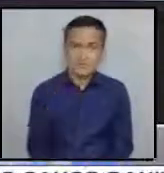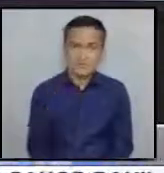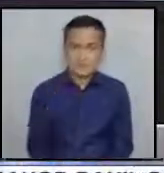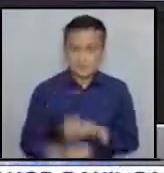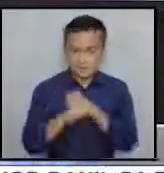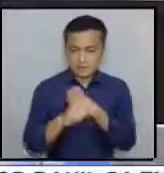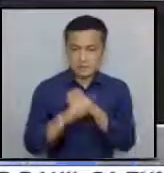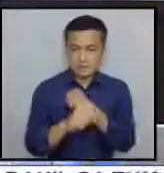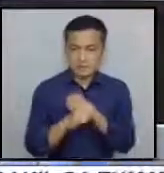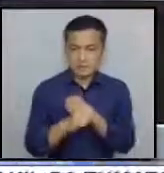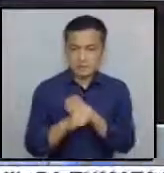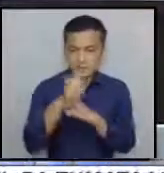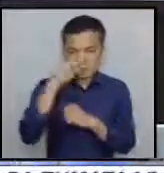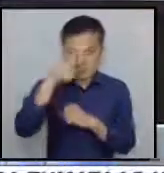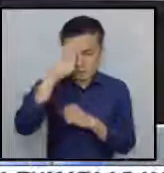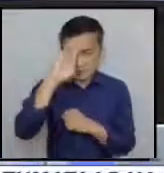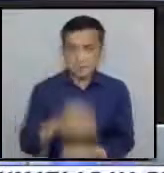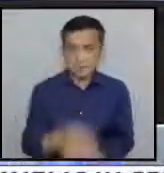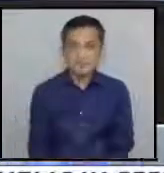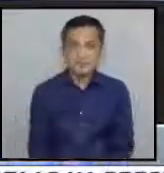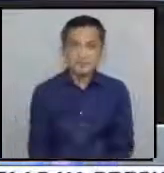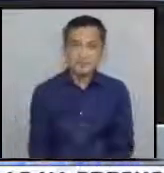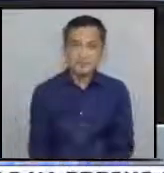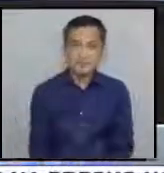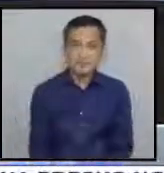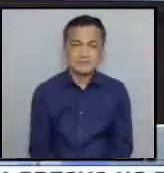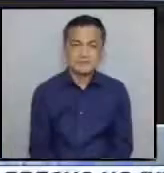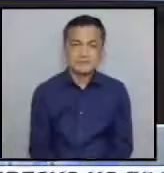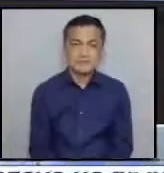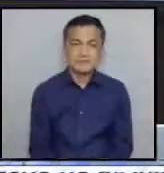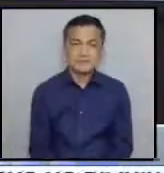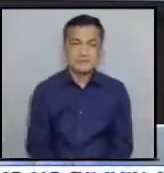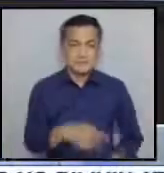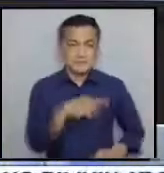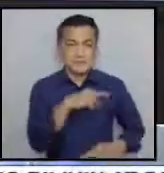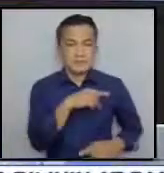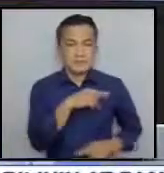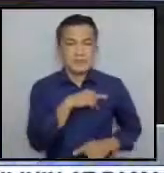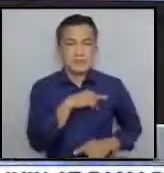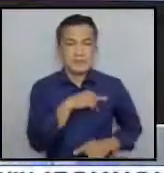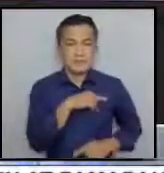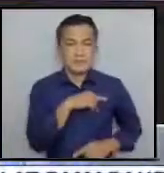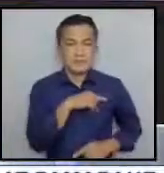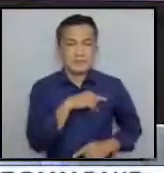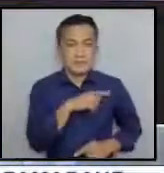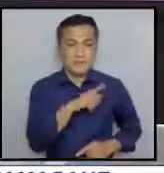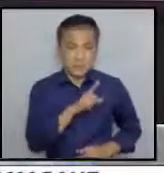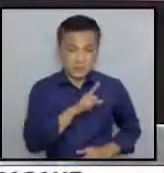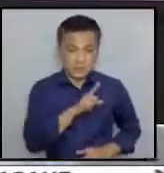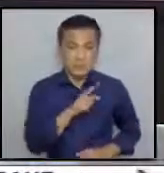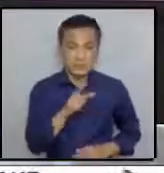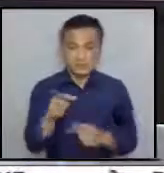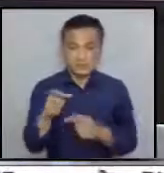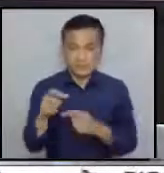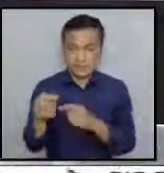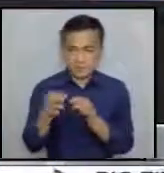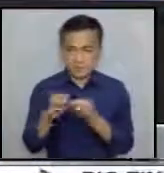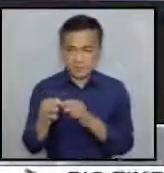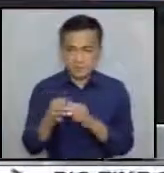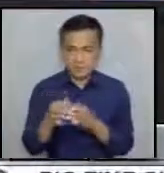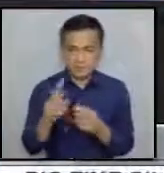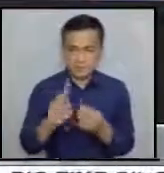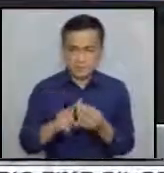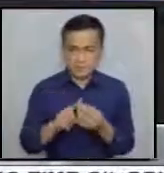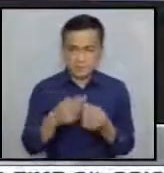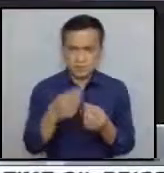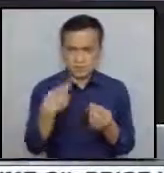sa Cavite. Si Senador Panfilo Lacson naman, may paglilinaw din kaugnay ng ibinabato sa kanyang issue ng red tagging. Ang